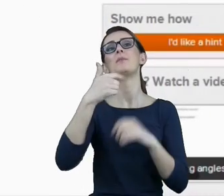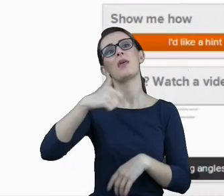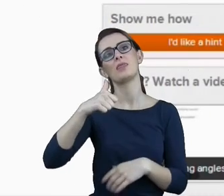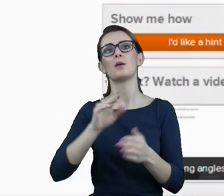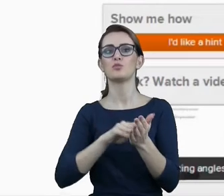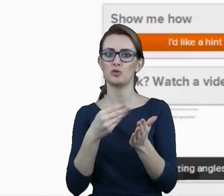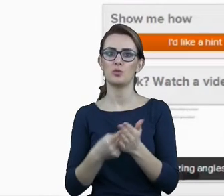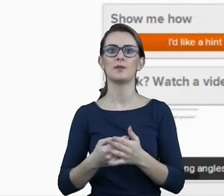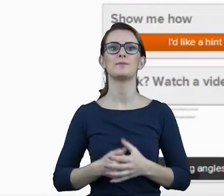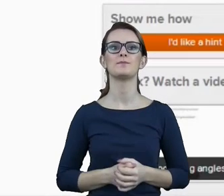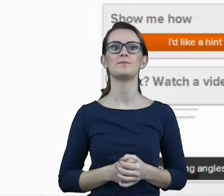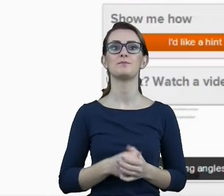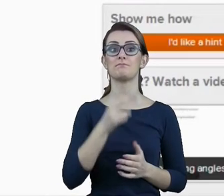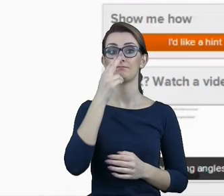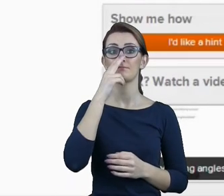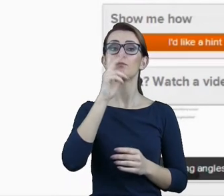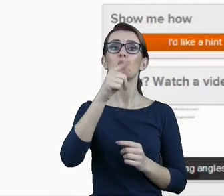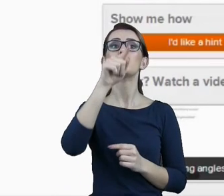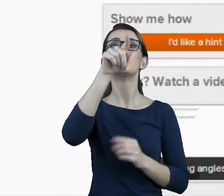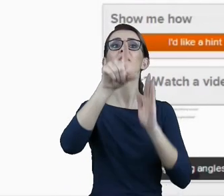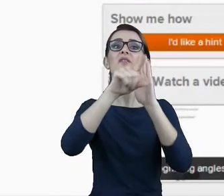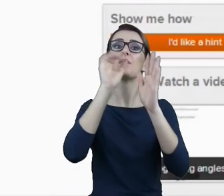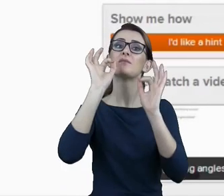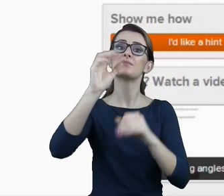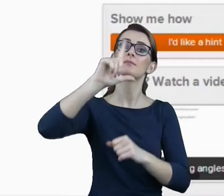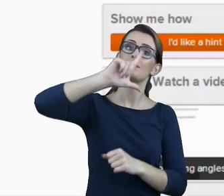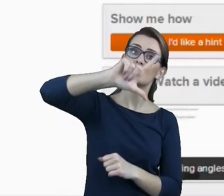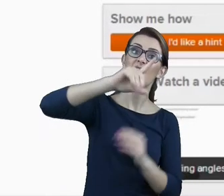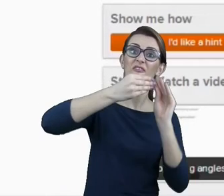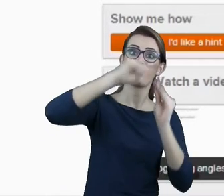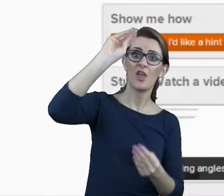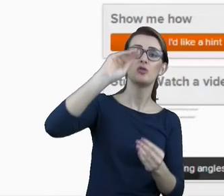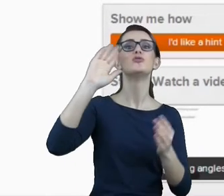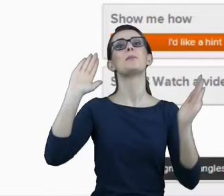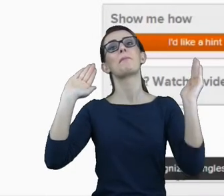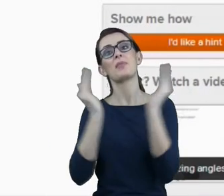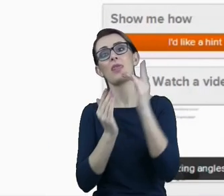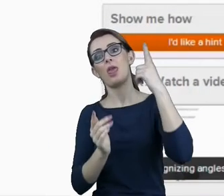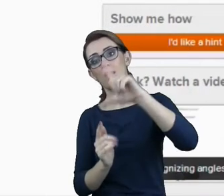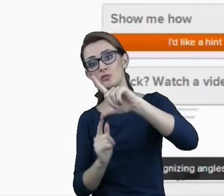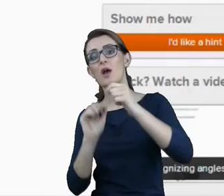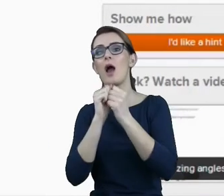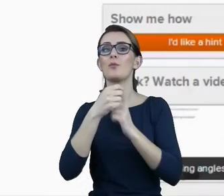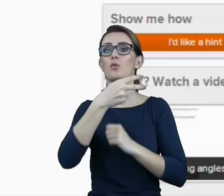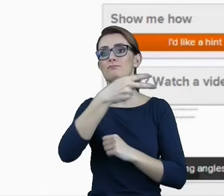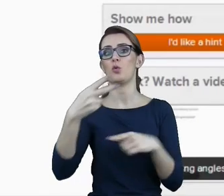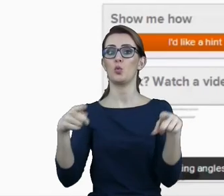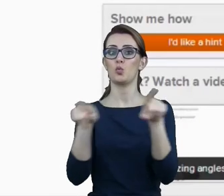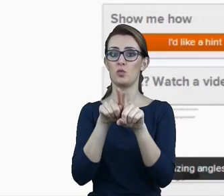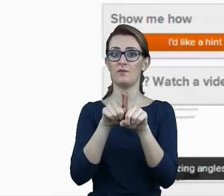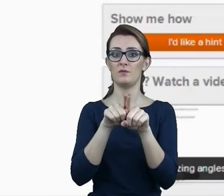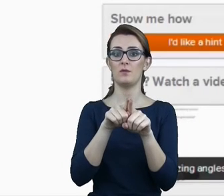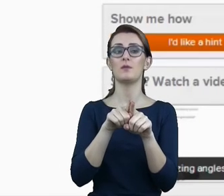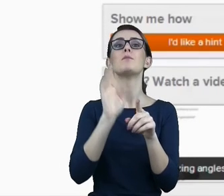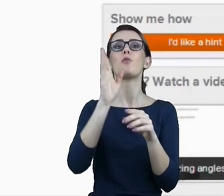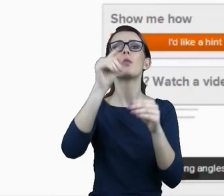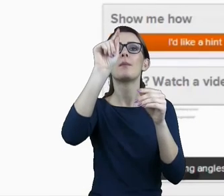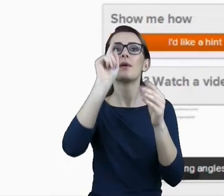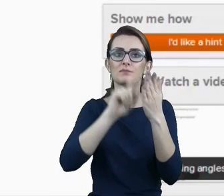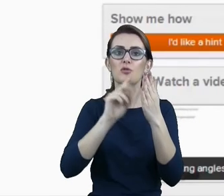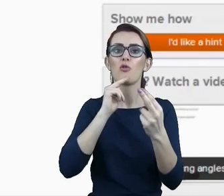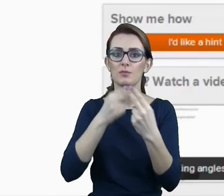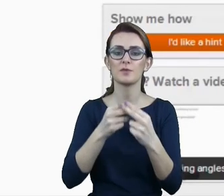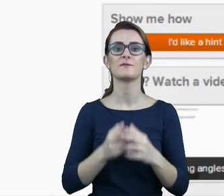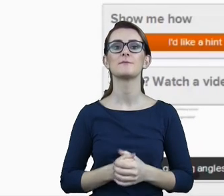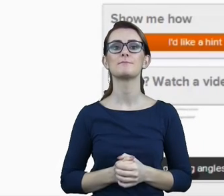I jeszcze jeden przykład. Wybierz odpowiedni znak większości, mniejszości lub równości i dokończ